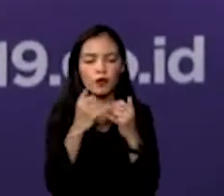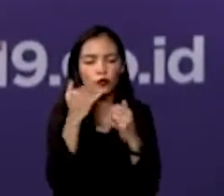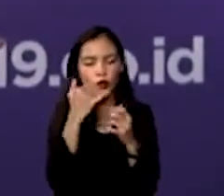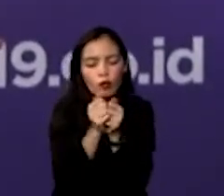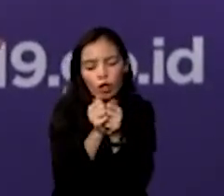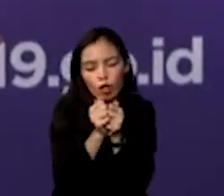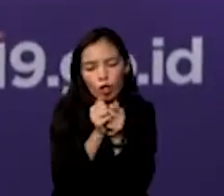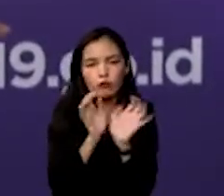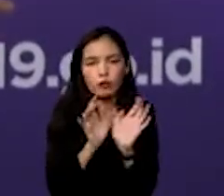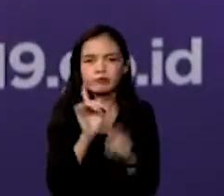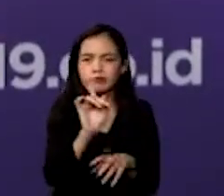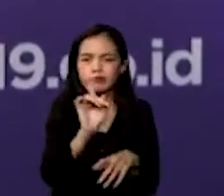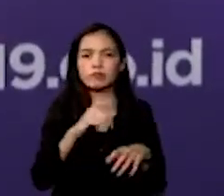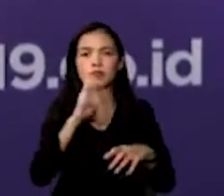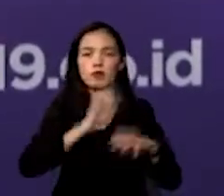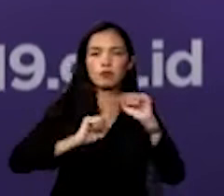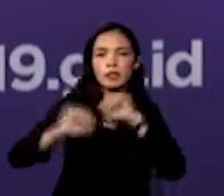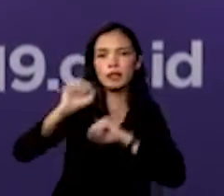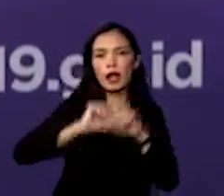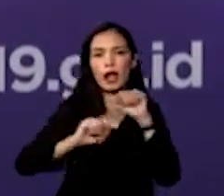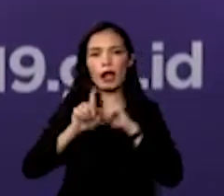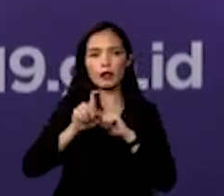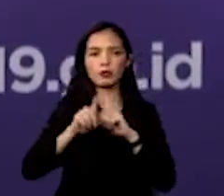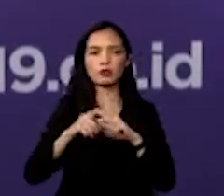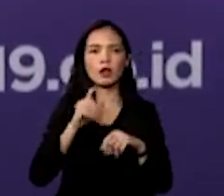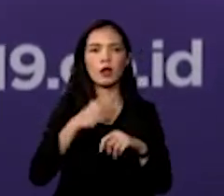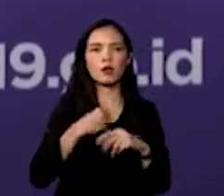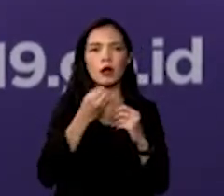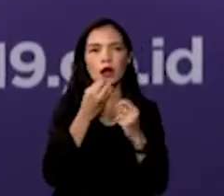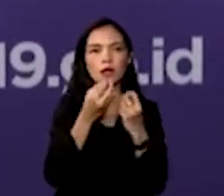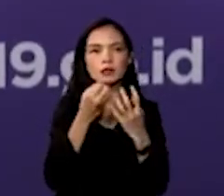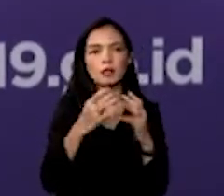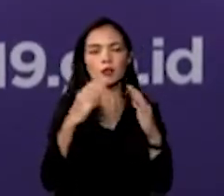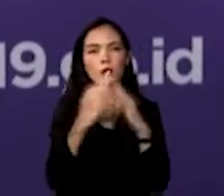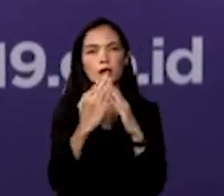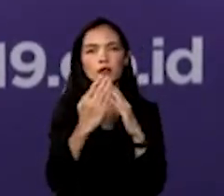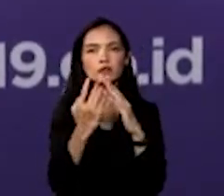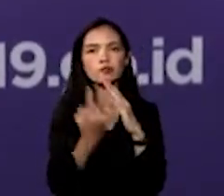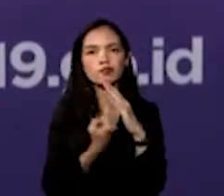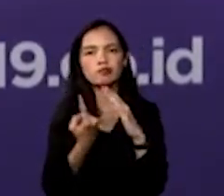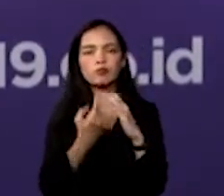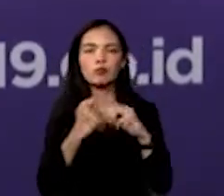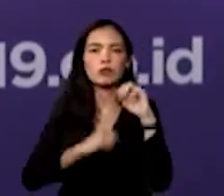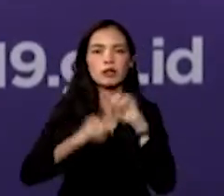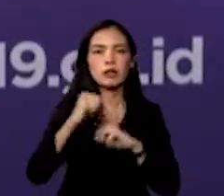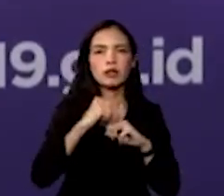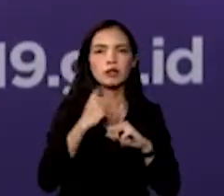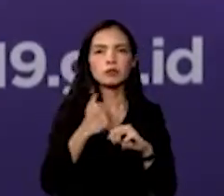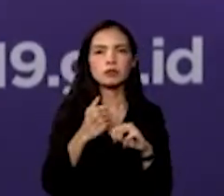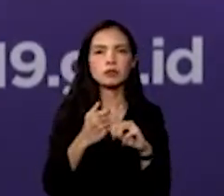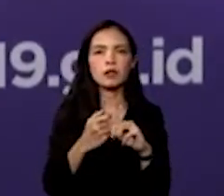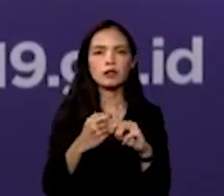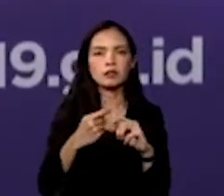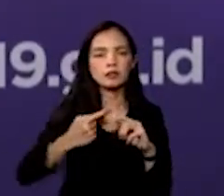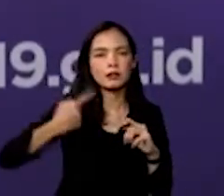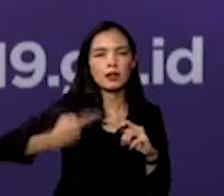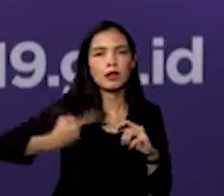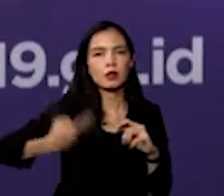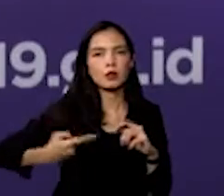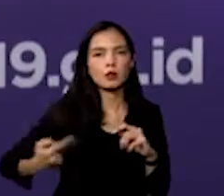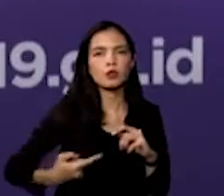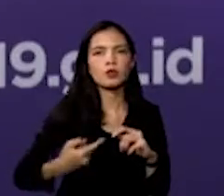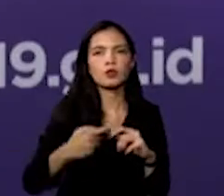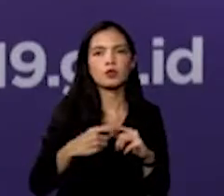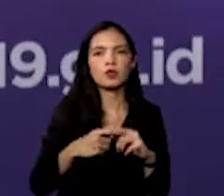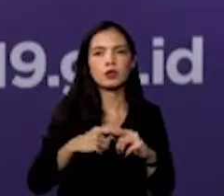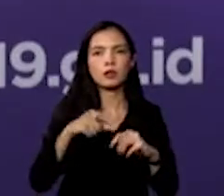bergerak Nah nanti saya ajarkan juga bergerak di dalam rumah yang teratur e dussis yang ditentukan